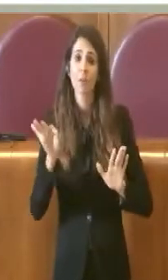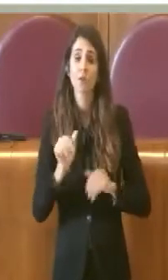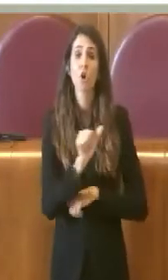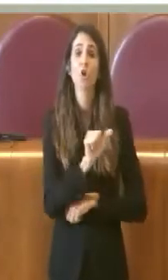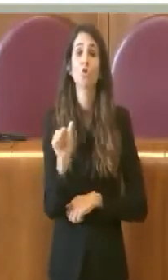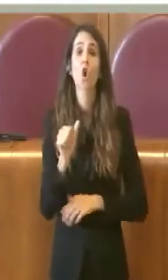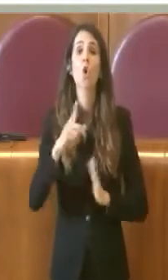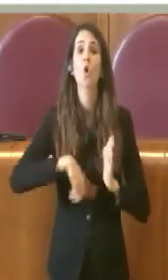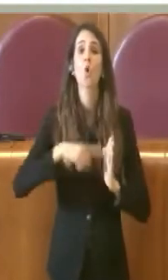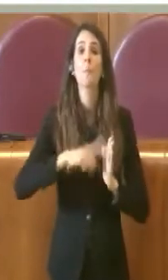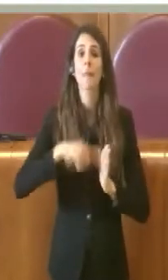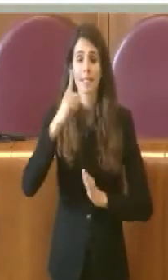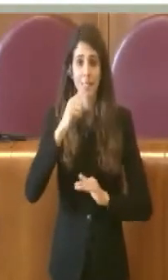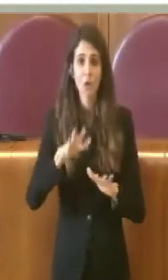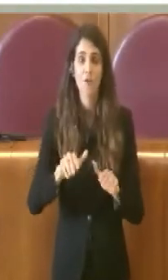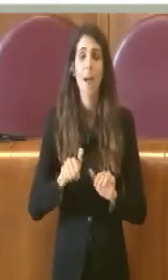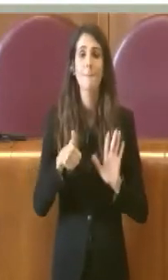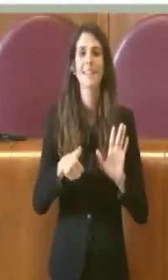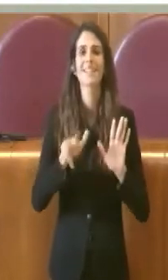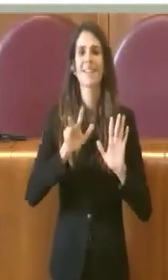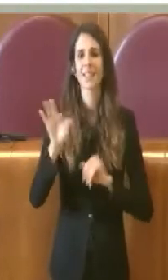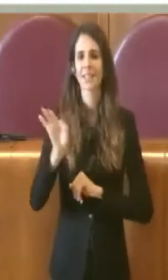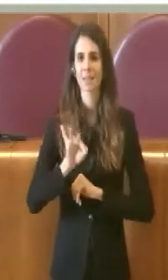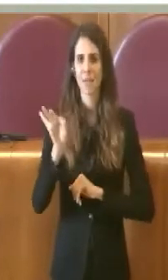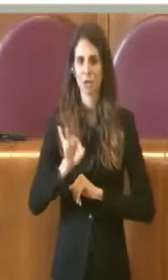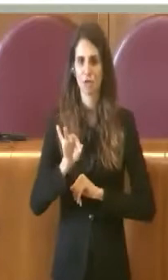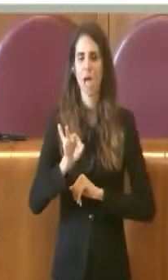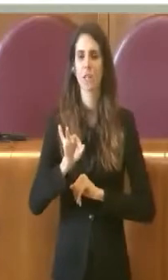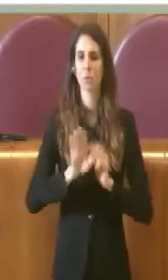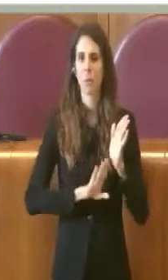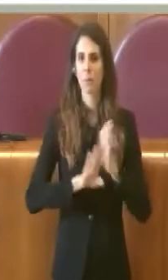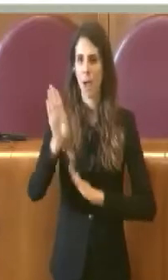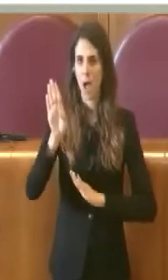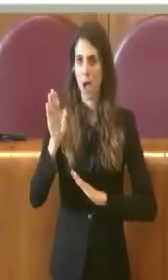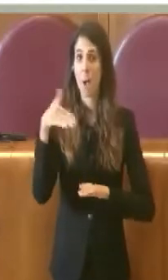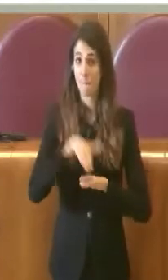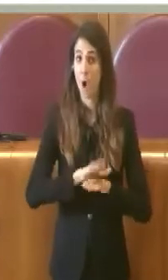novembre, del 63%. Vorrei dire